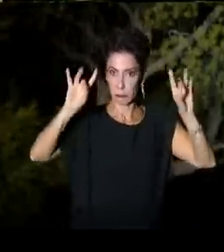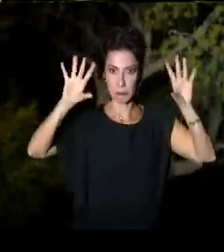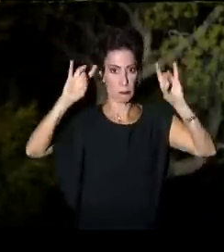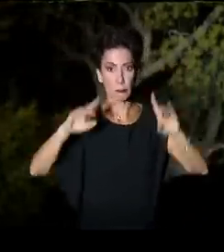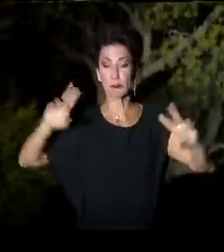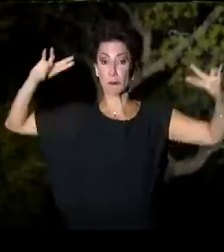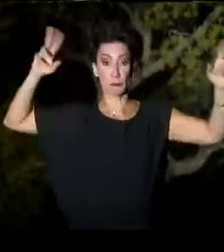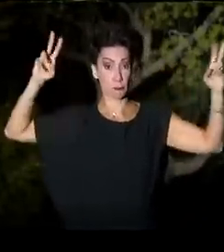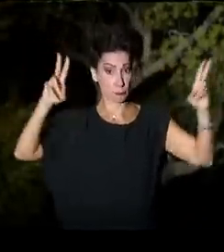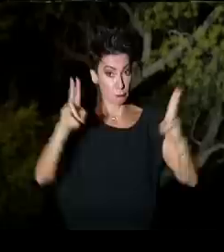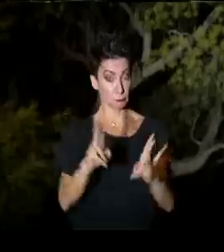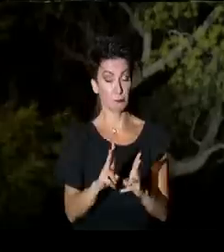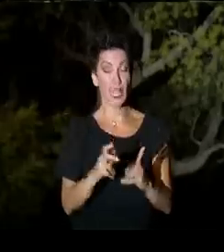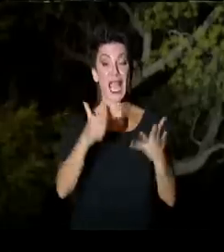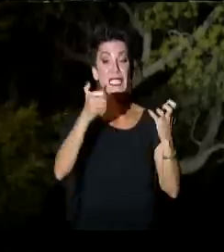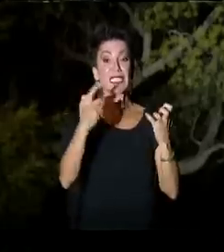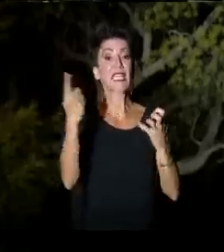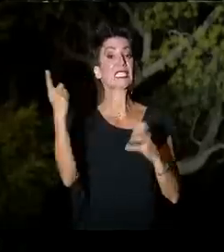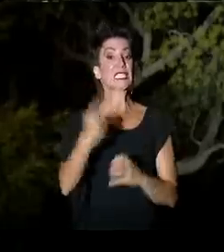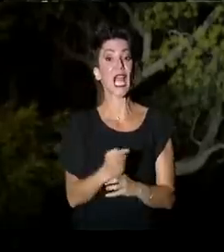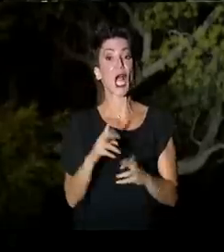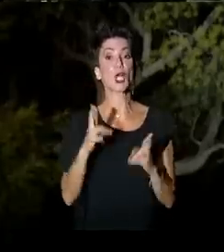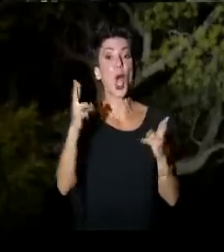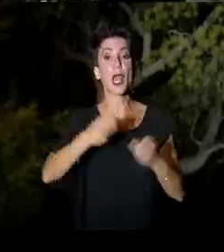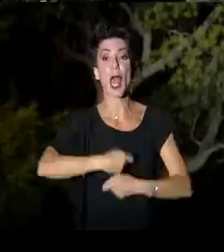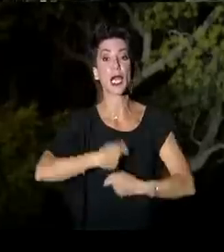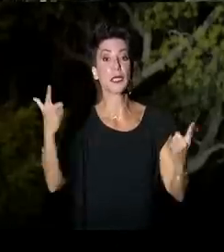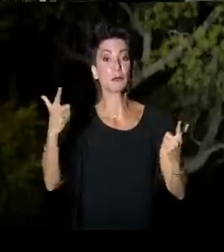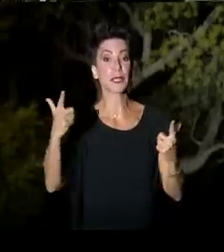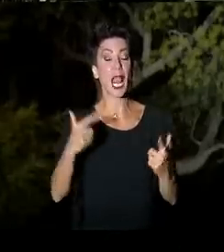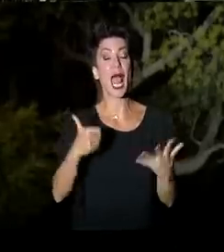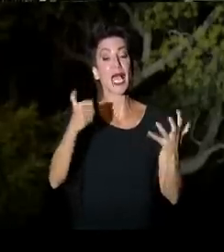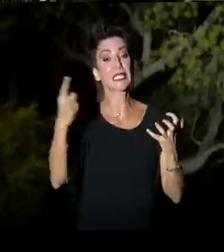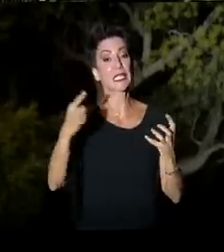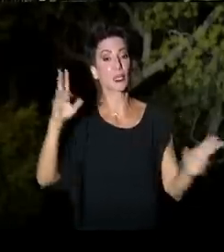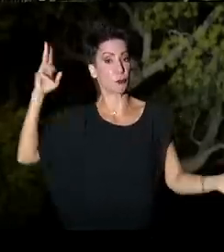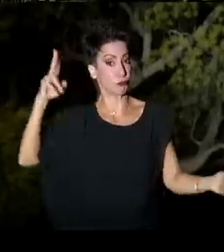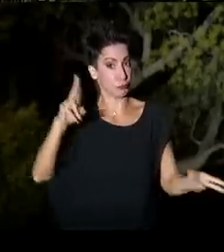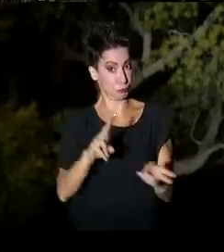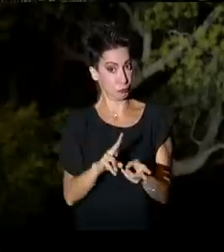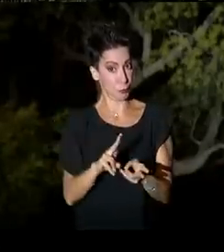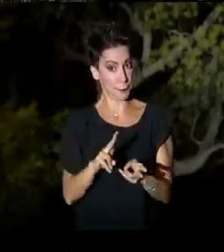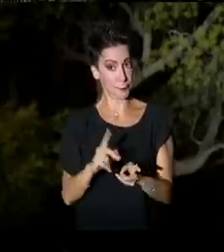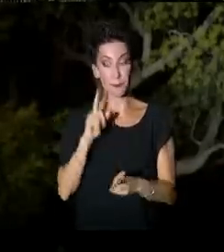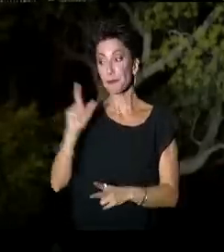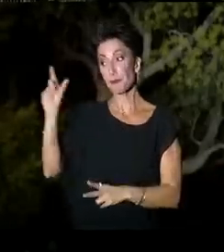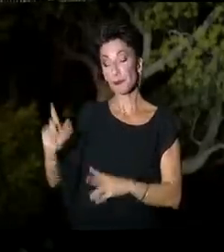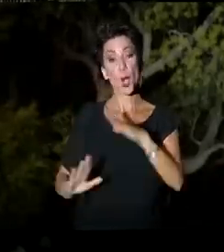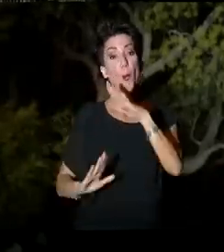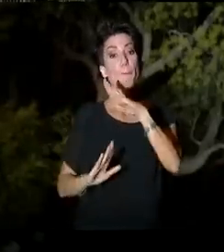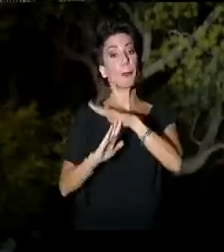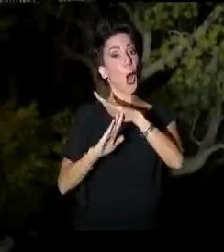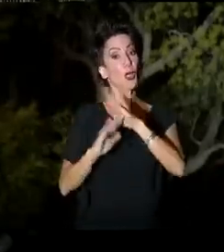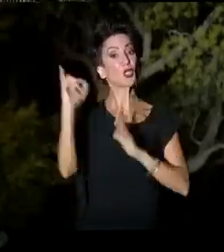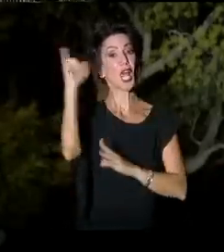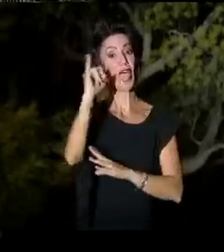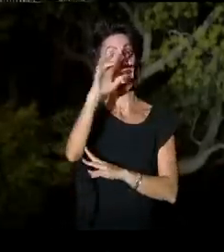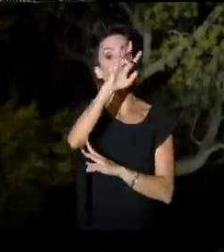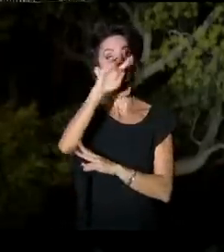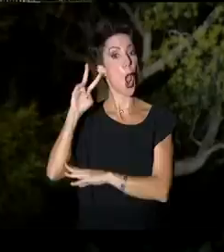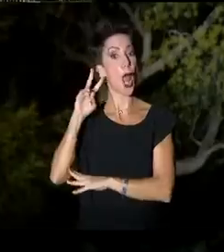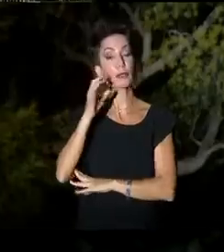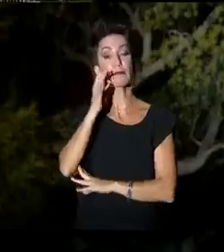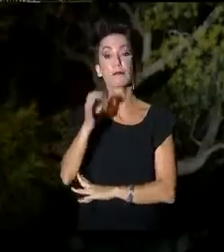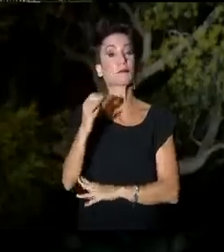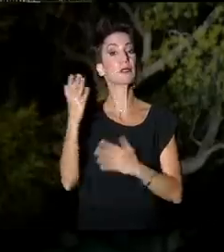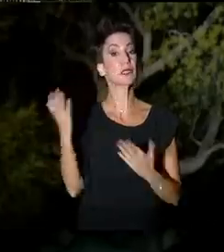60%. Κυρίως όμως, όπως είπε και ο πρόεδρος του Ιδρύματος Ωνάση, σε